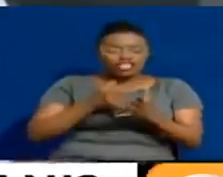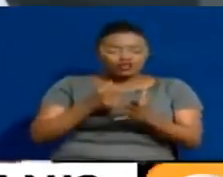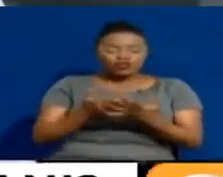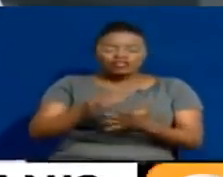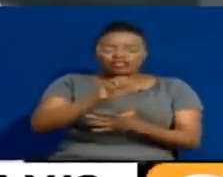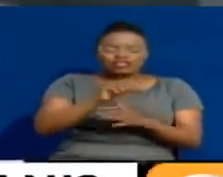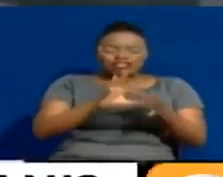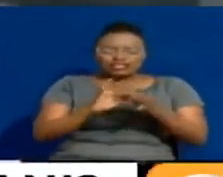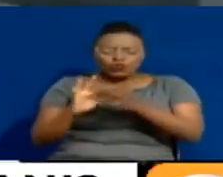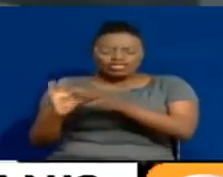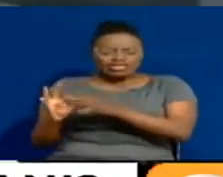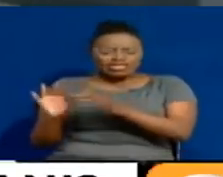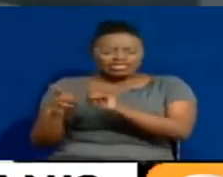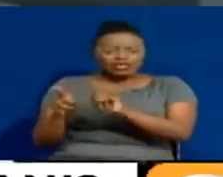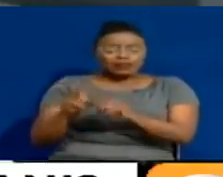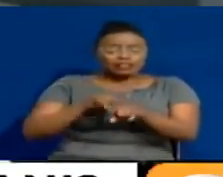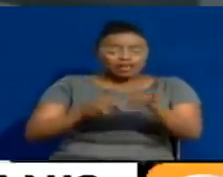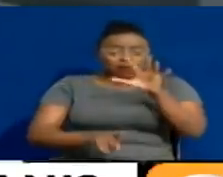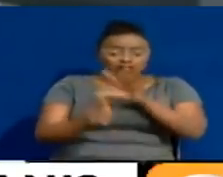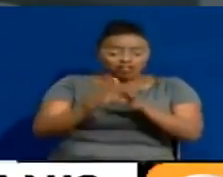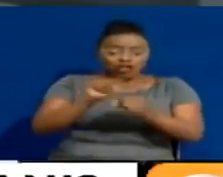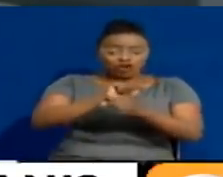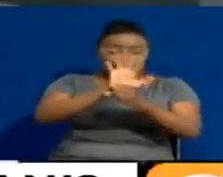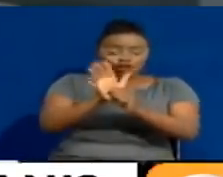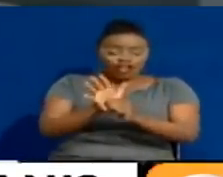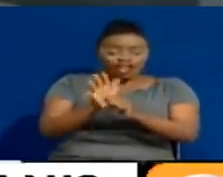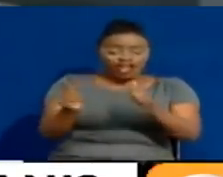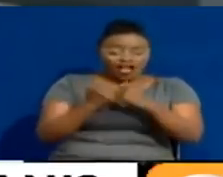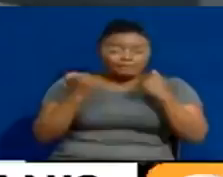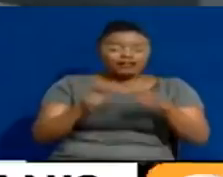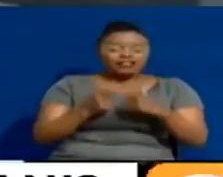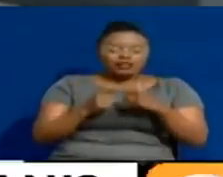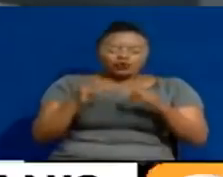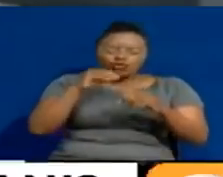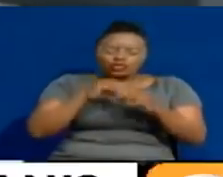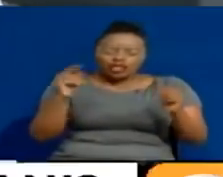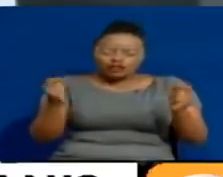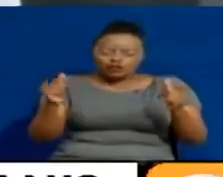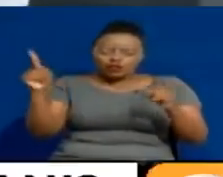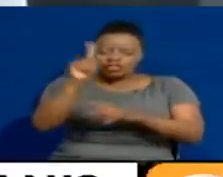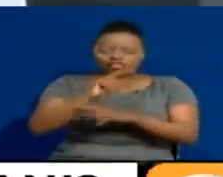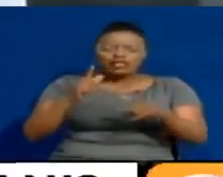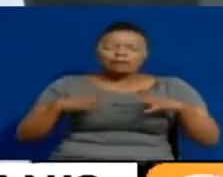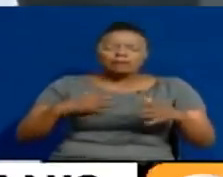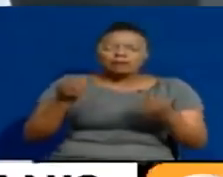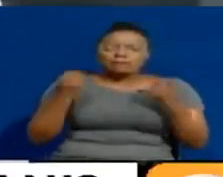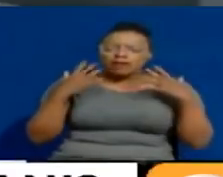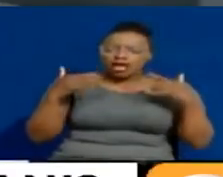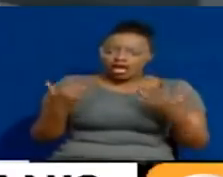including sequencing. So when the coronavirus outbreak occurred, within a very few days, people already knew